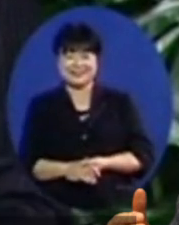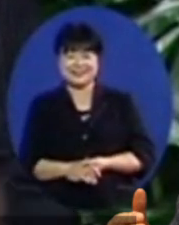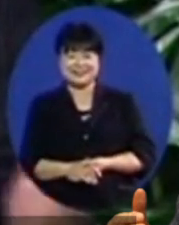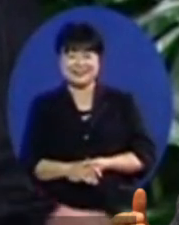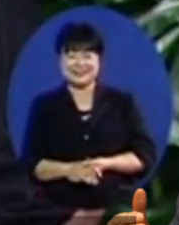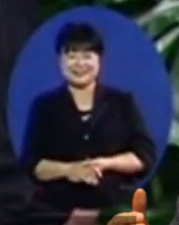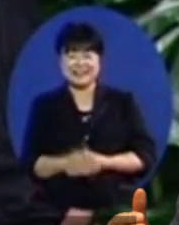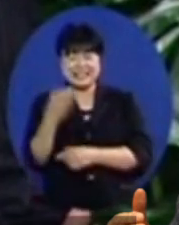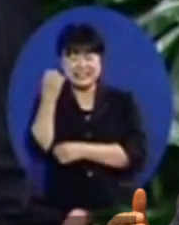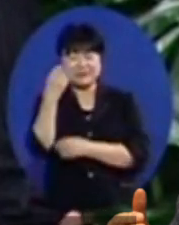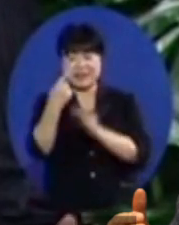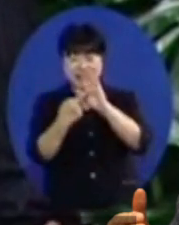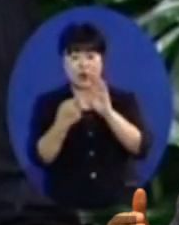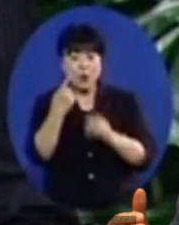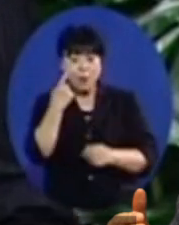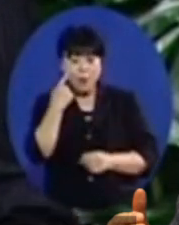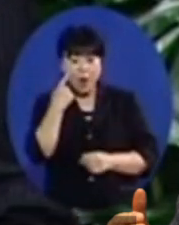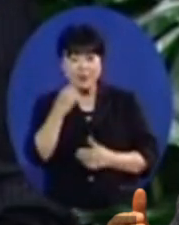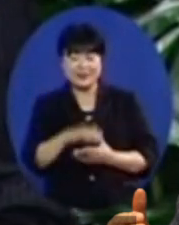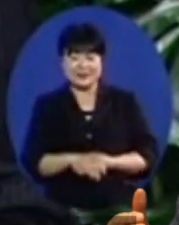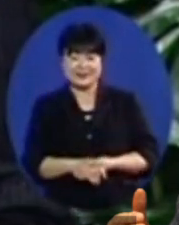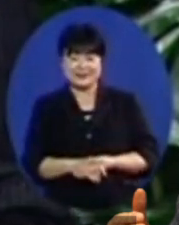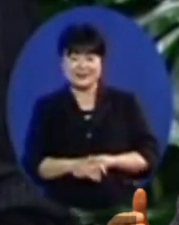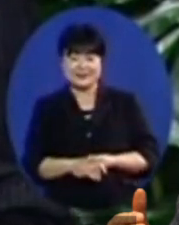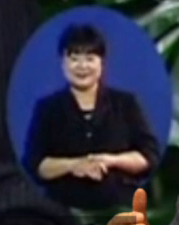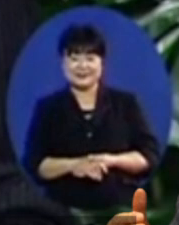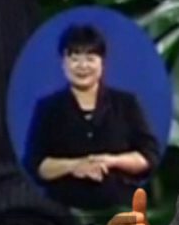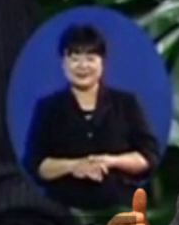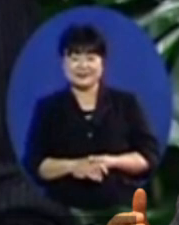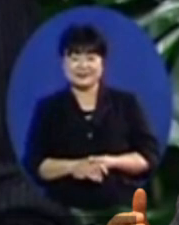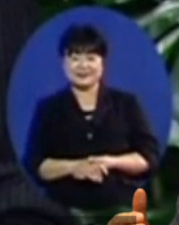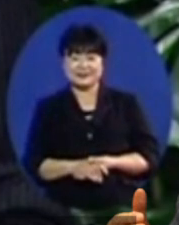요사이 신문에 나온 거 보십시오.